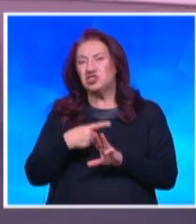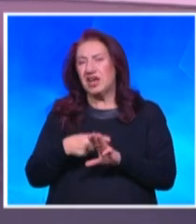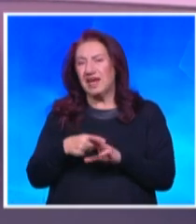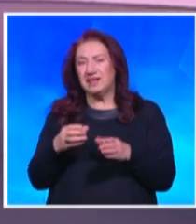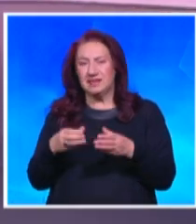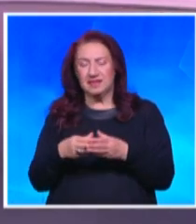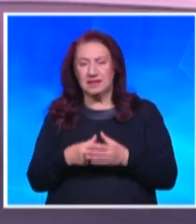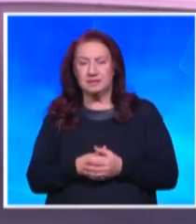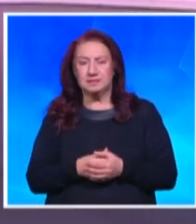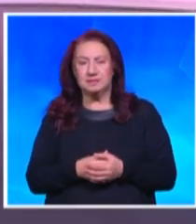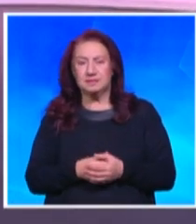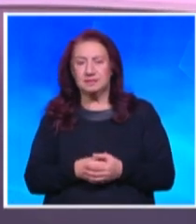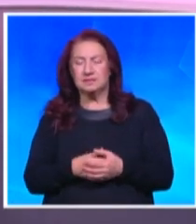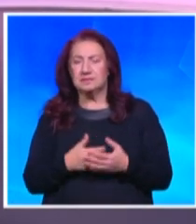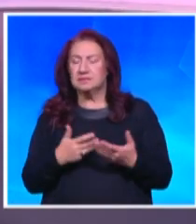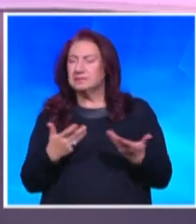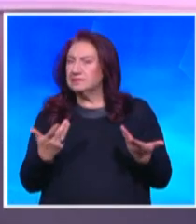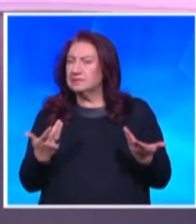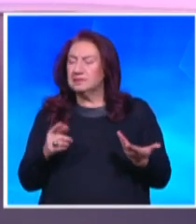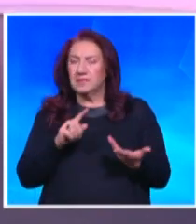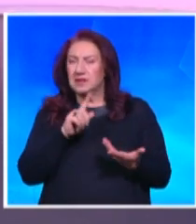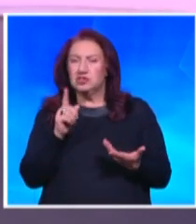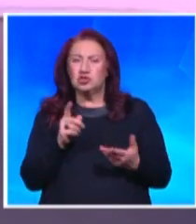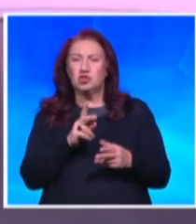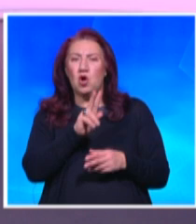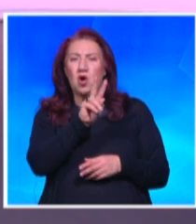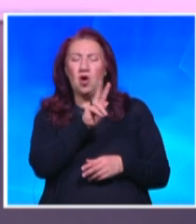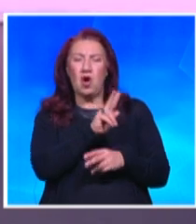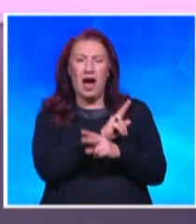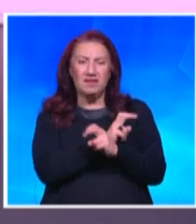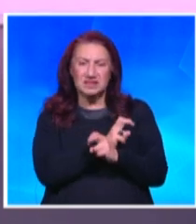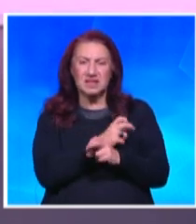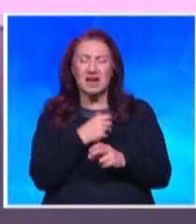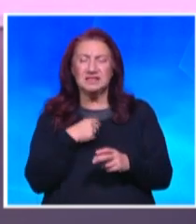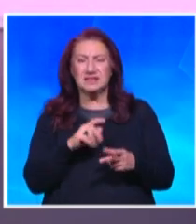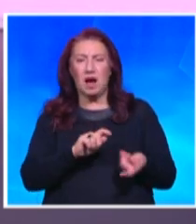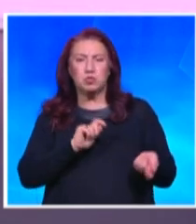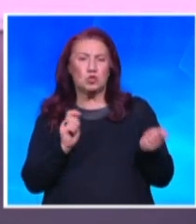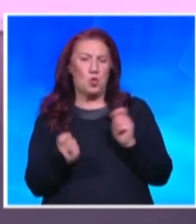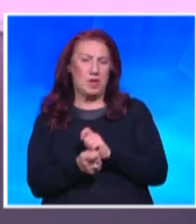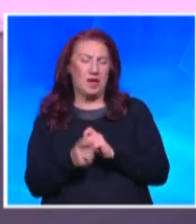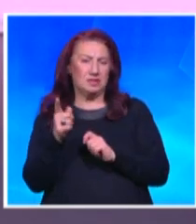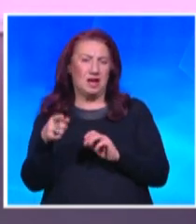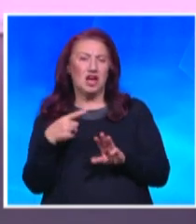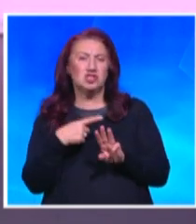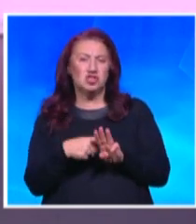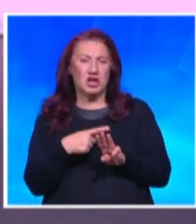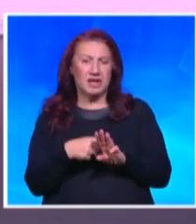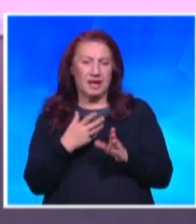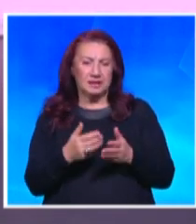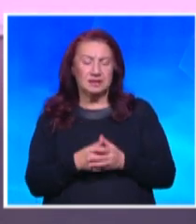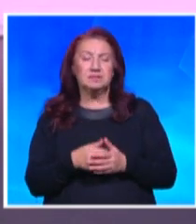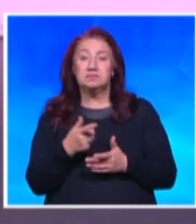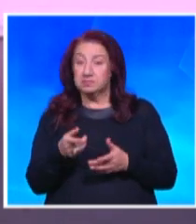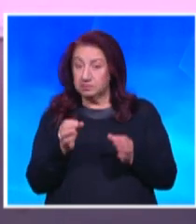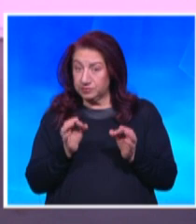А защо Австрия иска реформа на Шенген? И функционират ли на практика отворените граници по земя, от които България иска да бъде, но все